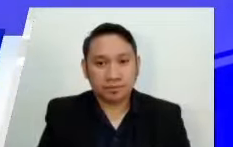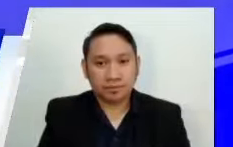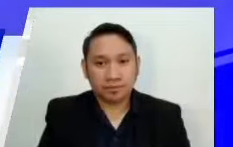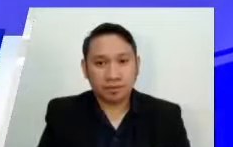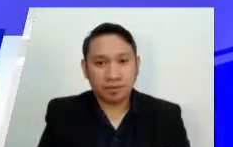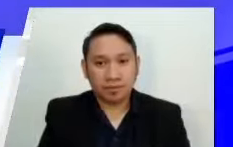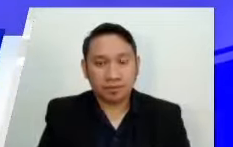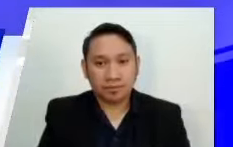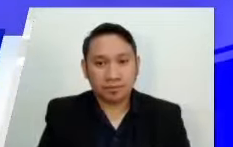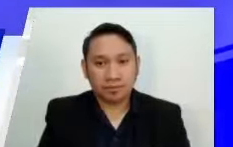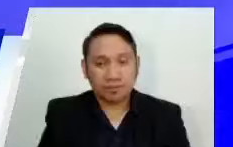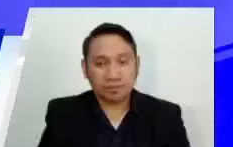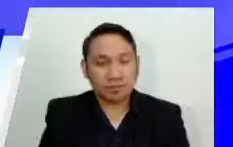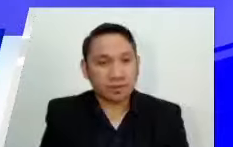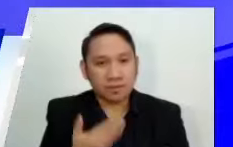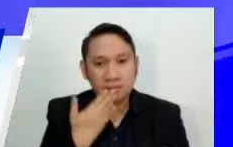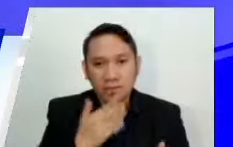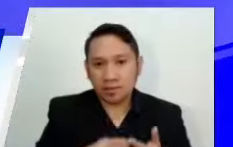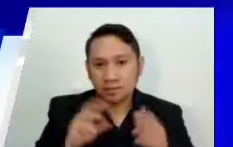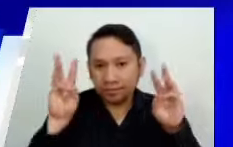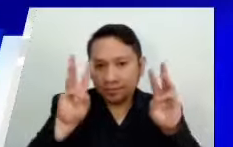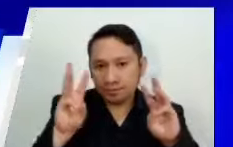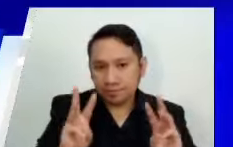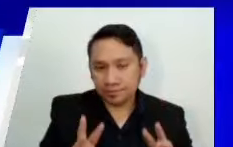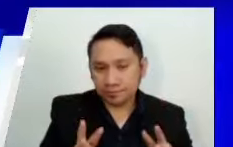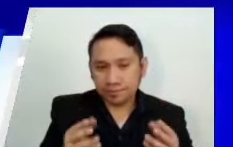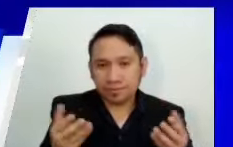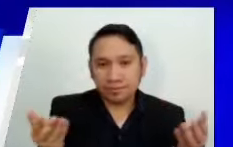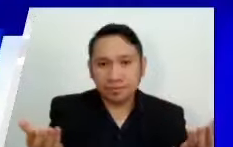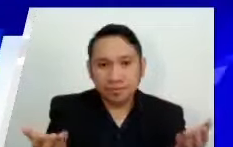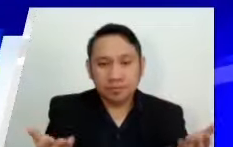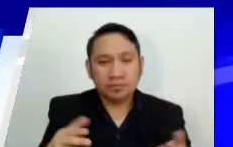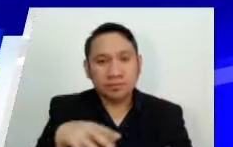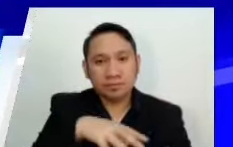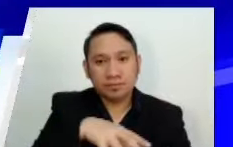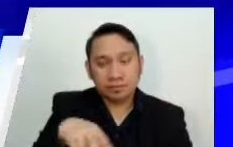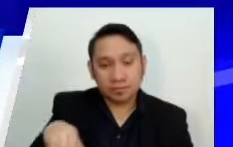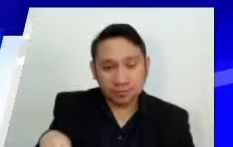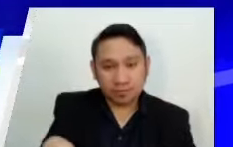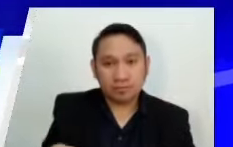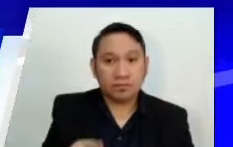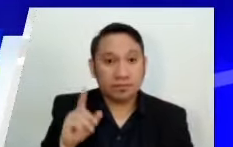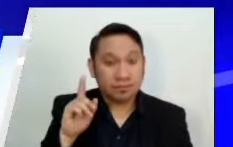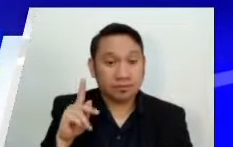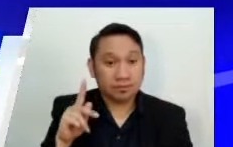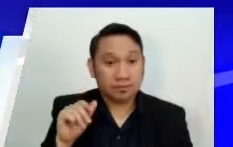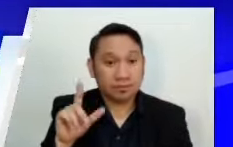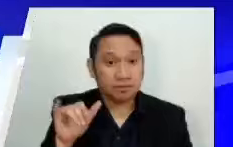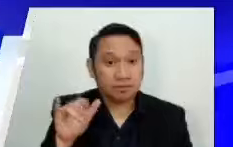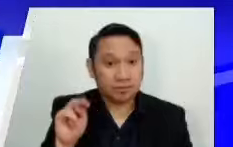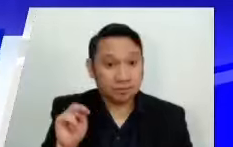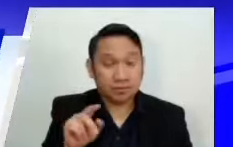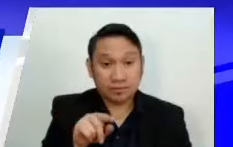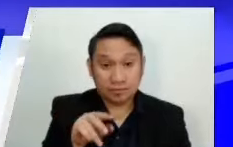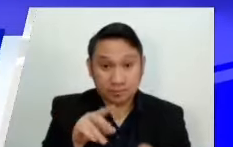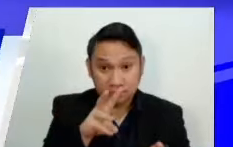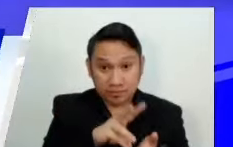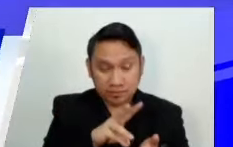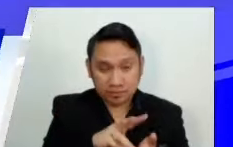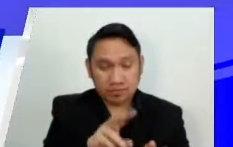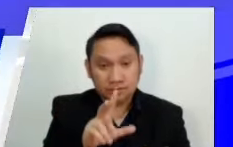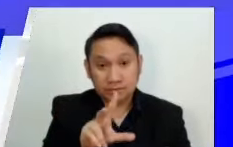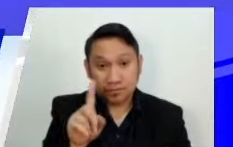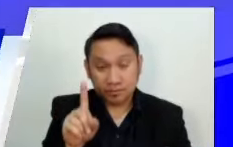Masungit na panahon din ang naranasan sa maraming lugar sa Cagayan. Sa bayan ng Calayan, 31 pamilya na ang lumikas at nananatili